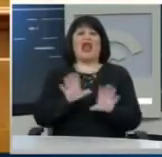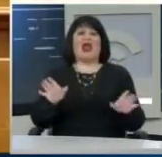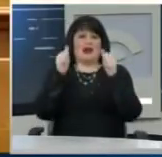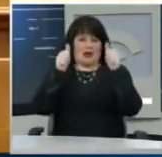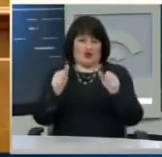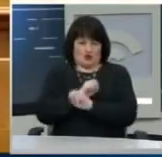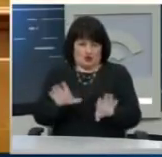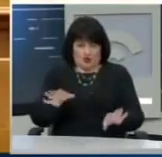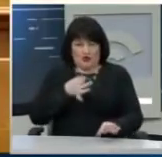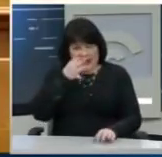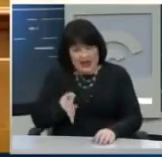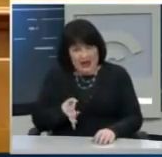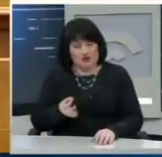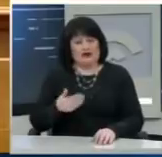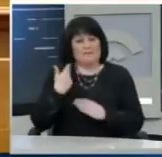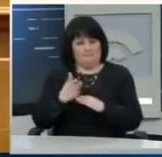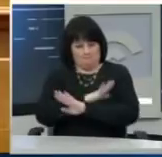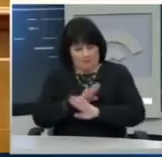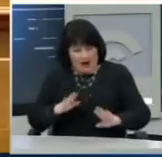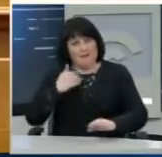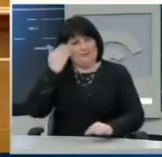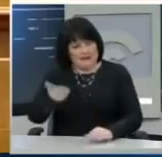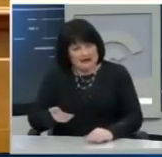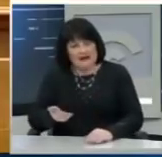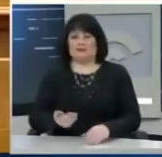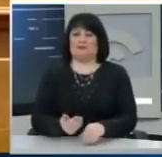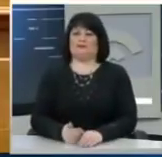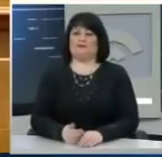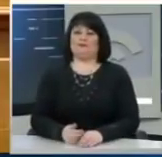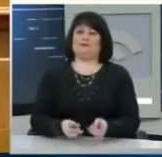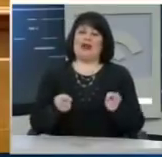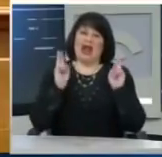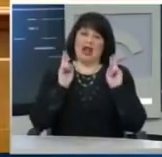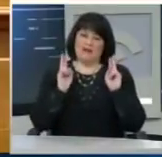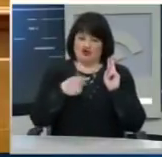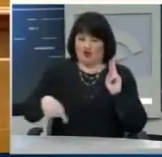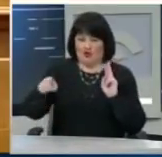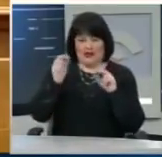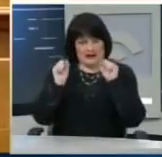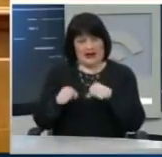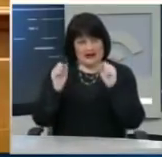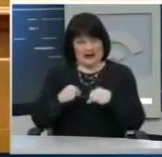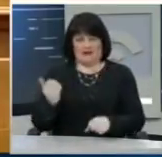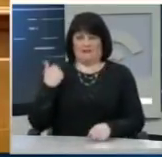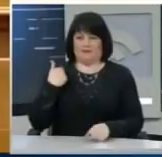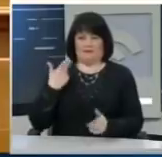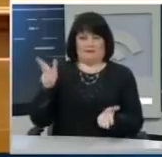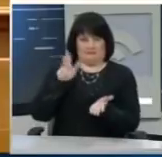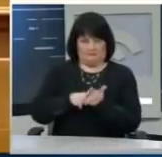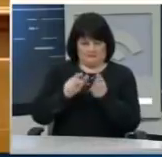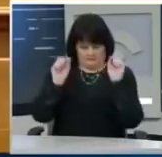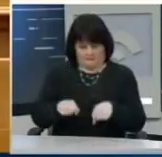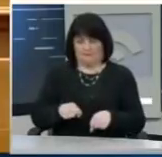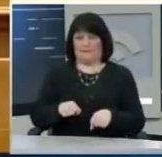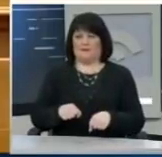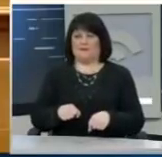το πλαίσιο, αμέσως μετά, την ελπίζω ομόθυμη προτροπή έγκριση από την πλευρά του Κοινοβουλίου